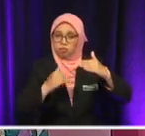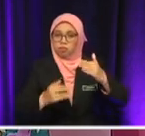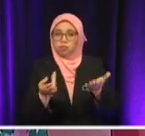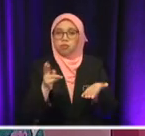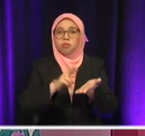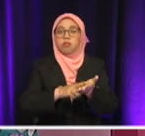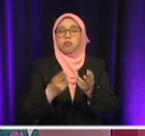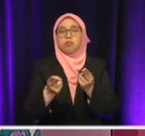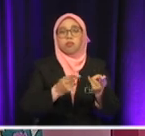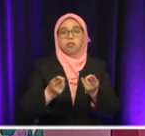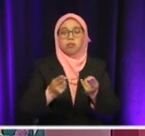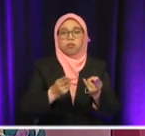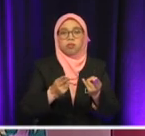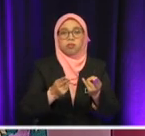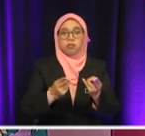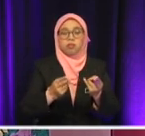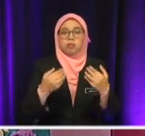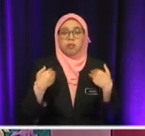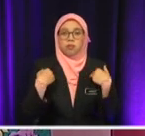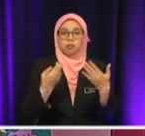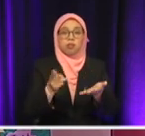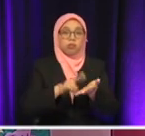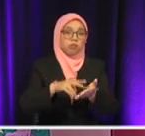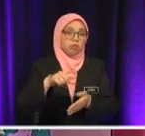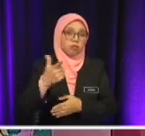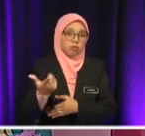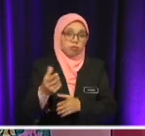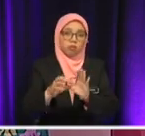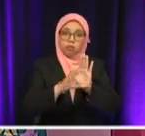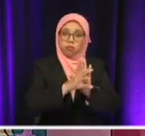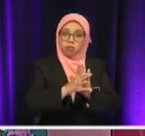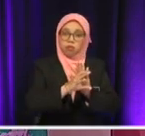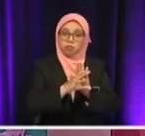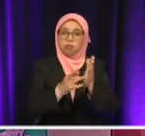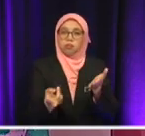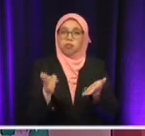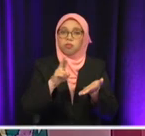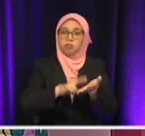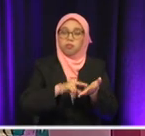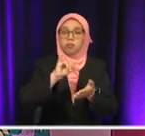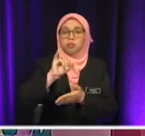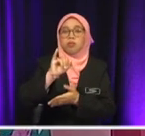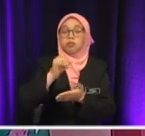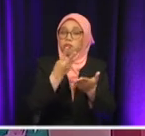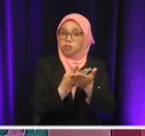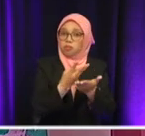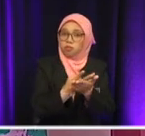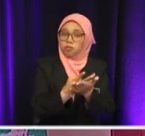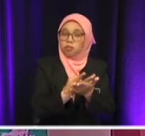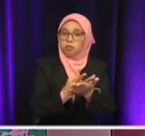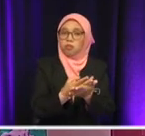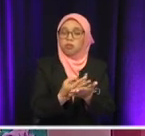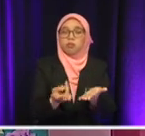pengurusan, rekod-rekod lain yang terdapat di bawah dia ialah seperti rekod inventory, rekod kewangan, rekod